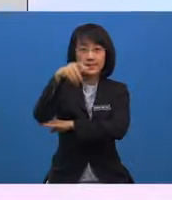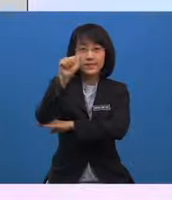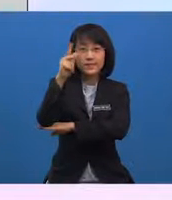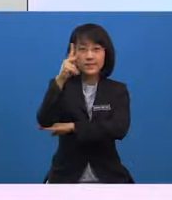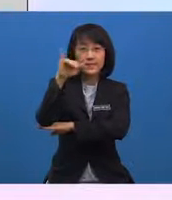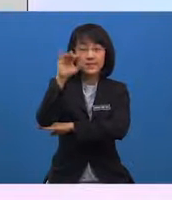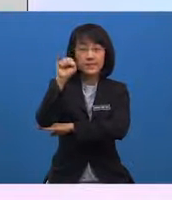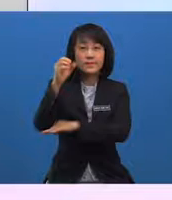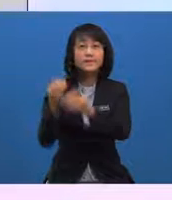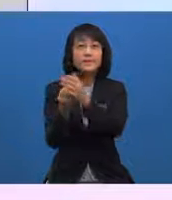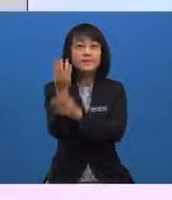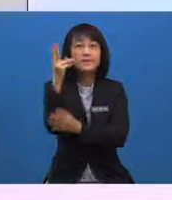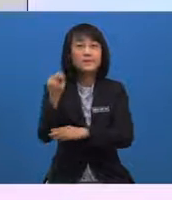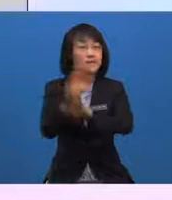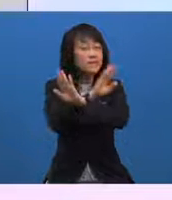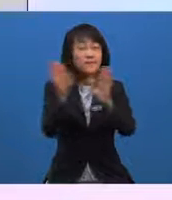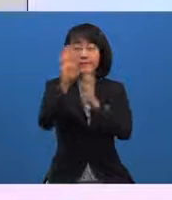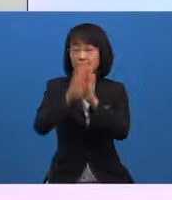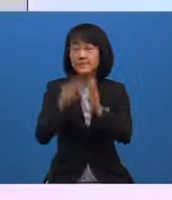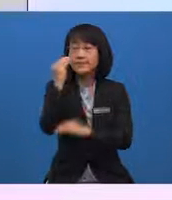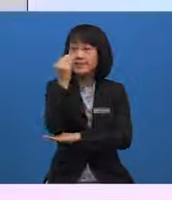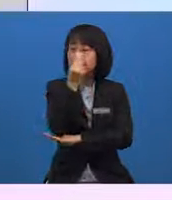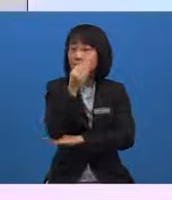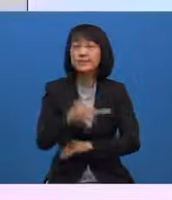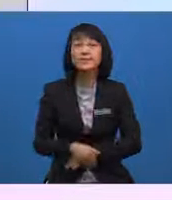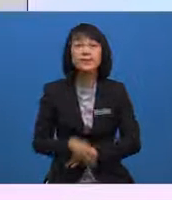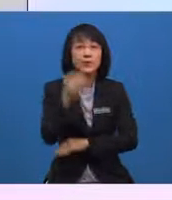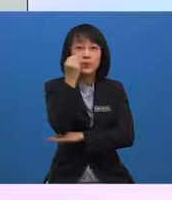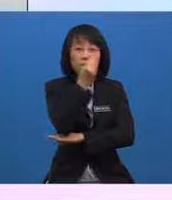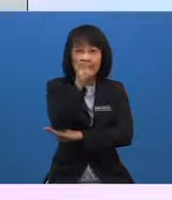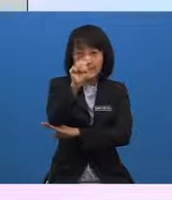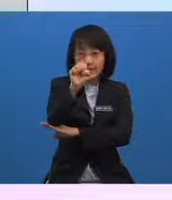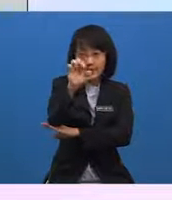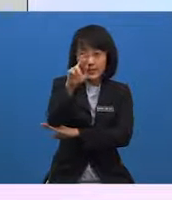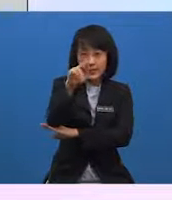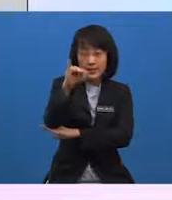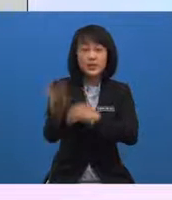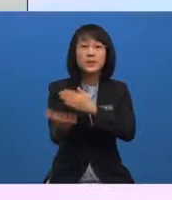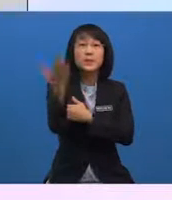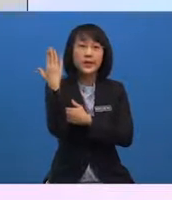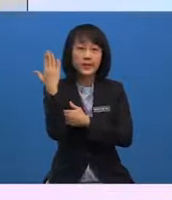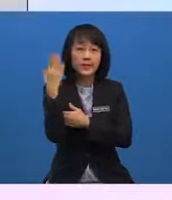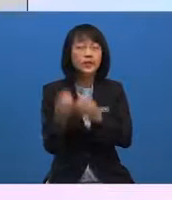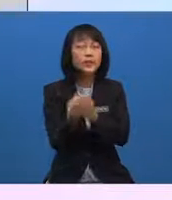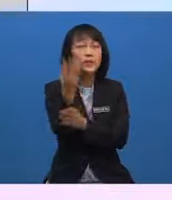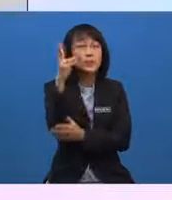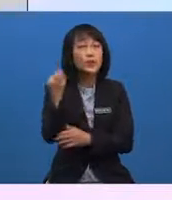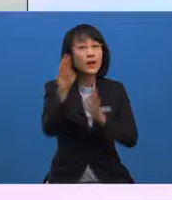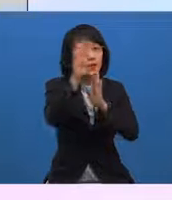tidak berbunga. Dan akhir sekali, bunga seri pagi ialah tumbuhan berbunga.